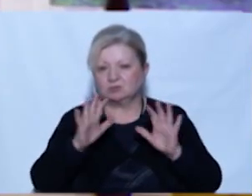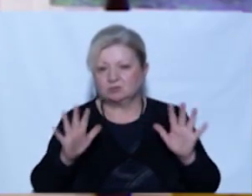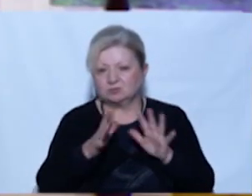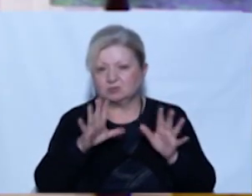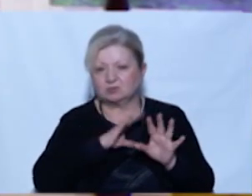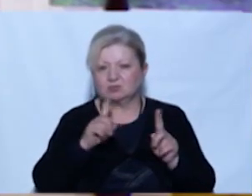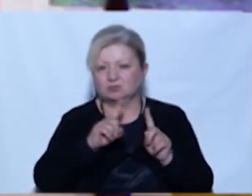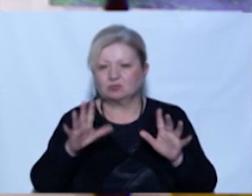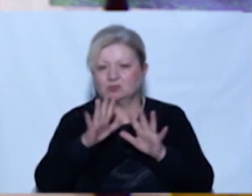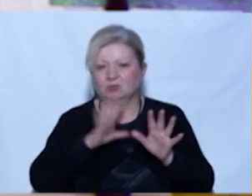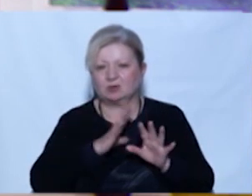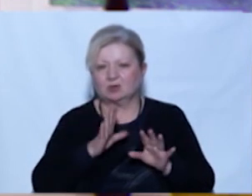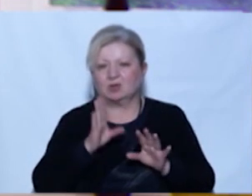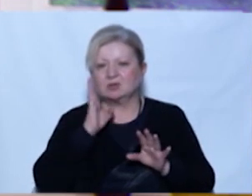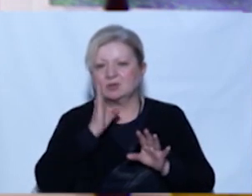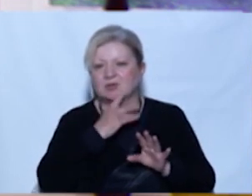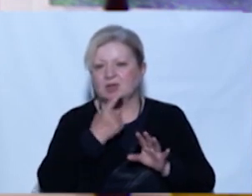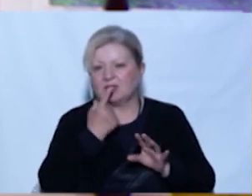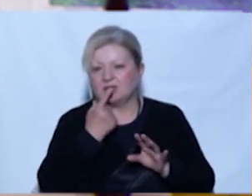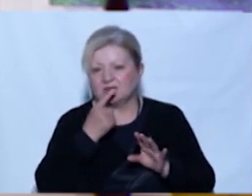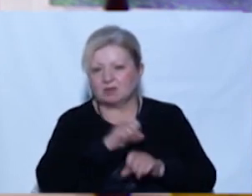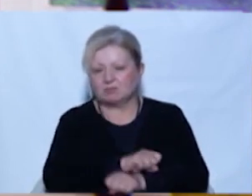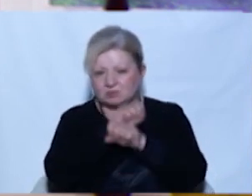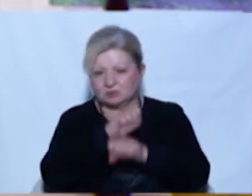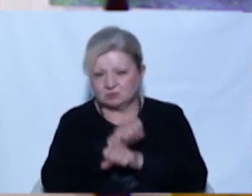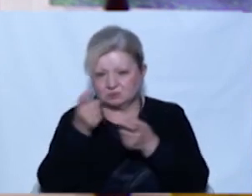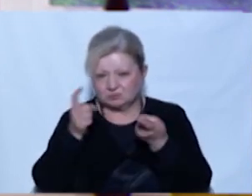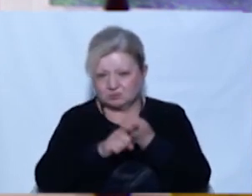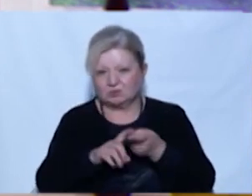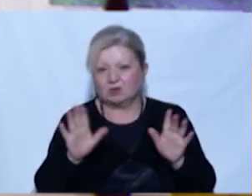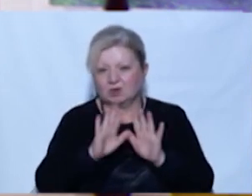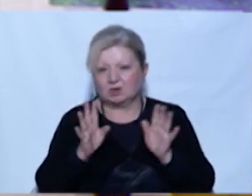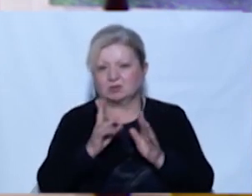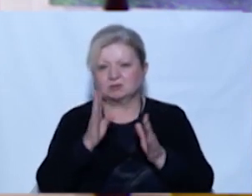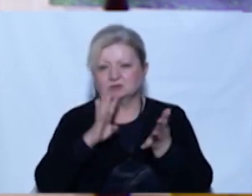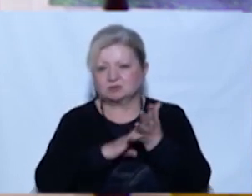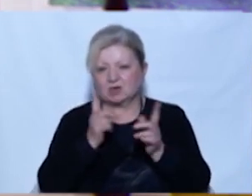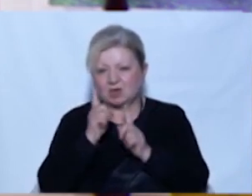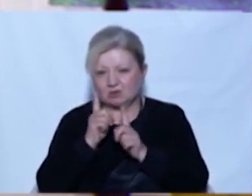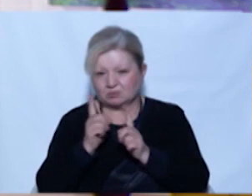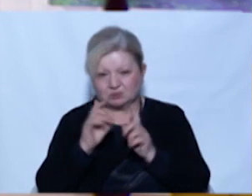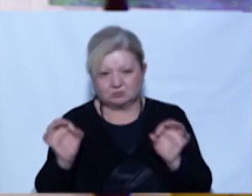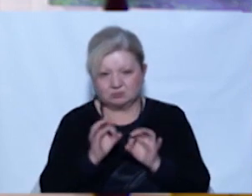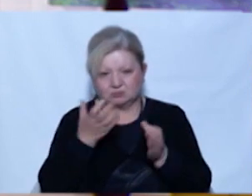დედაენისთან დაკავშირებული მიტინგები, არც 9 აპრილი,